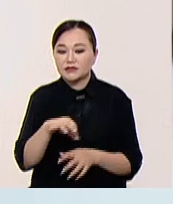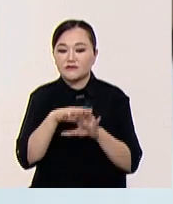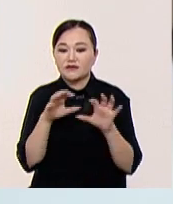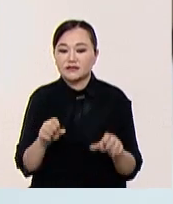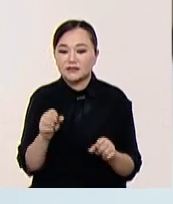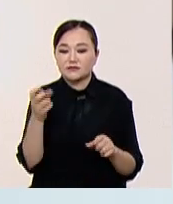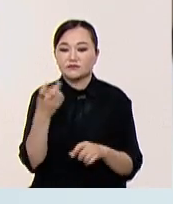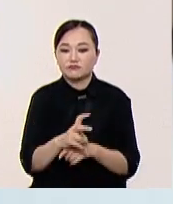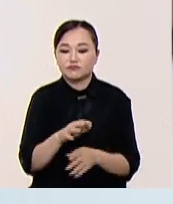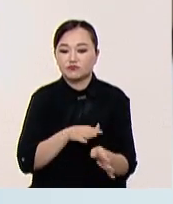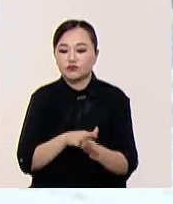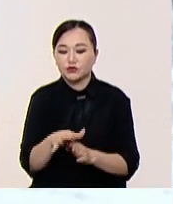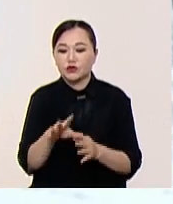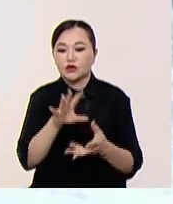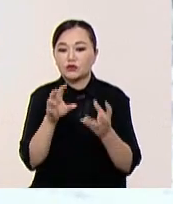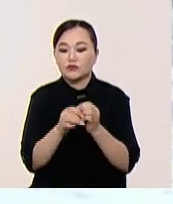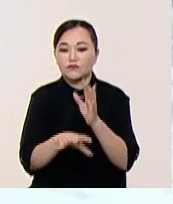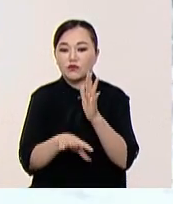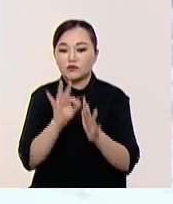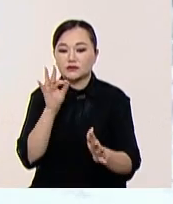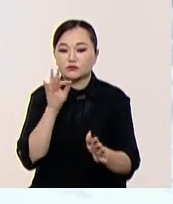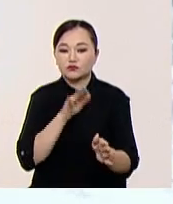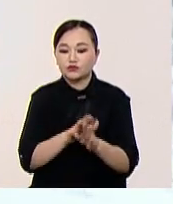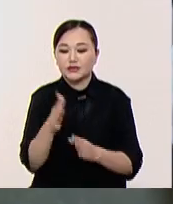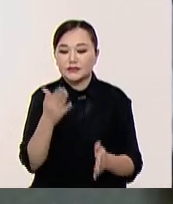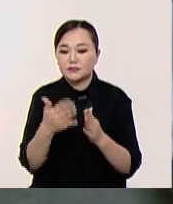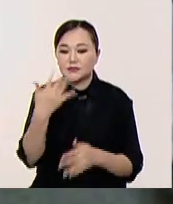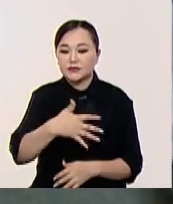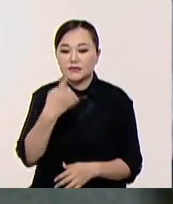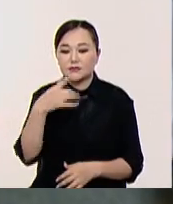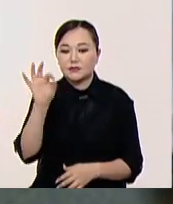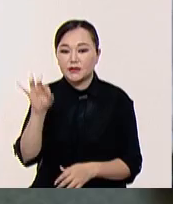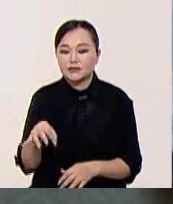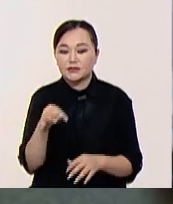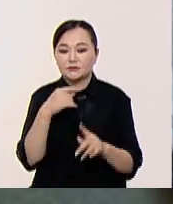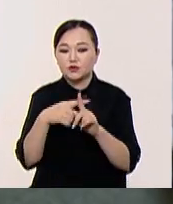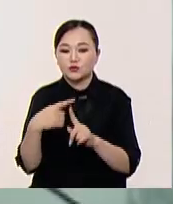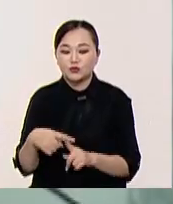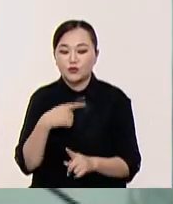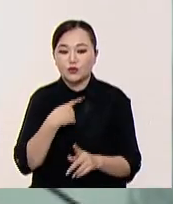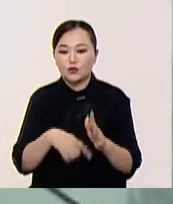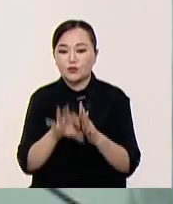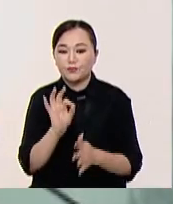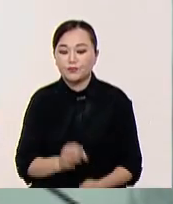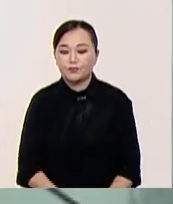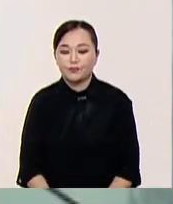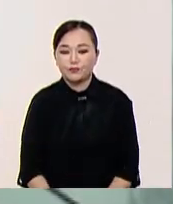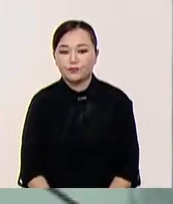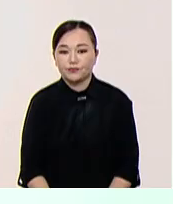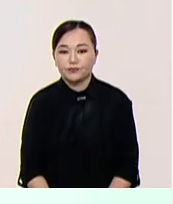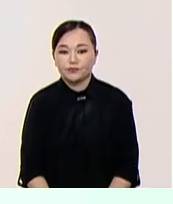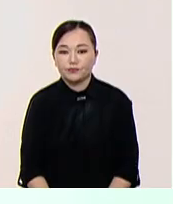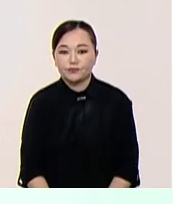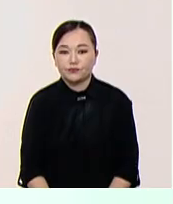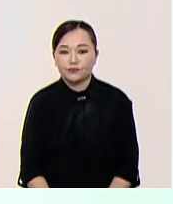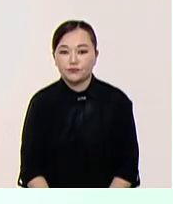владельцев. Итоговое голосование состоится, если соберется 51% положительных голосов. Полина Булава,